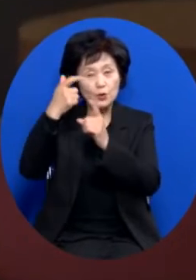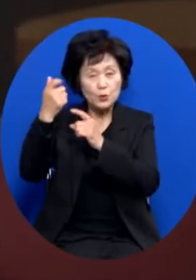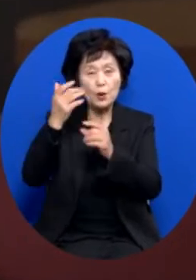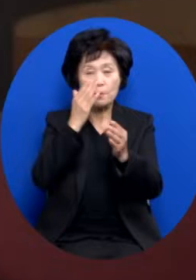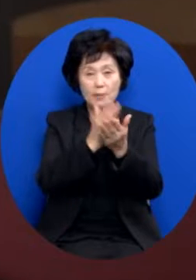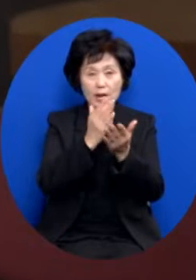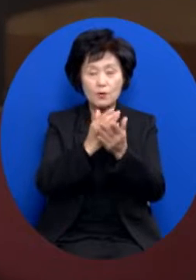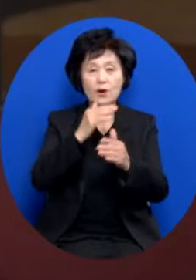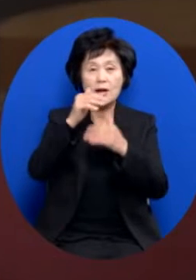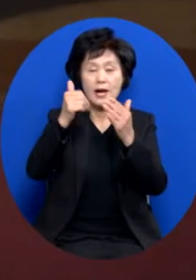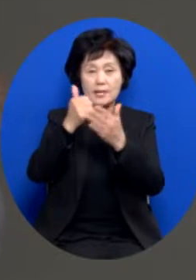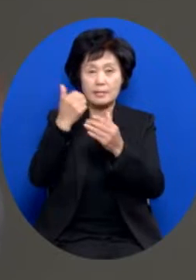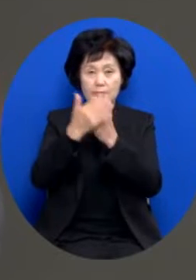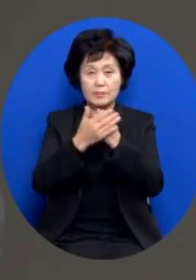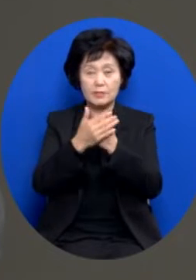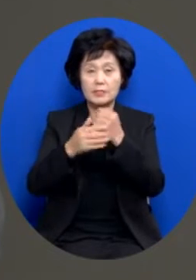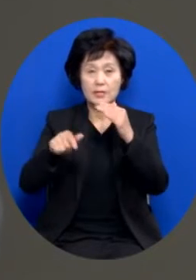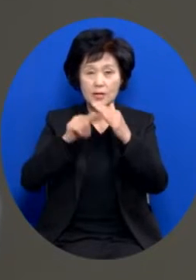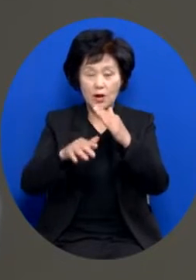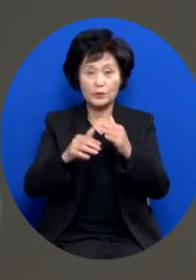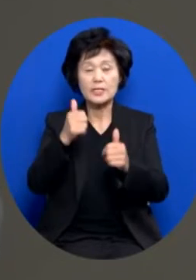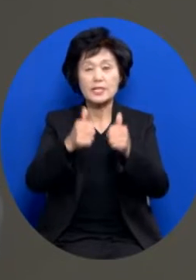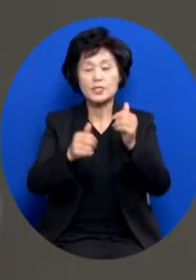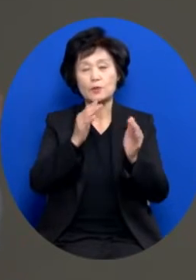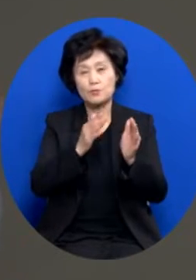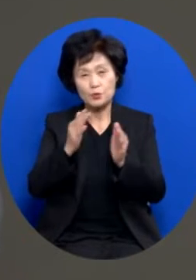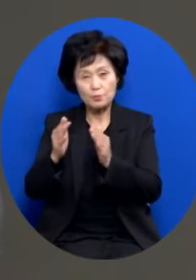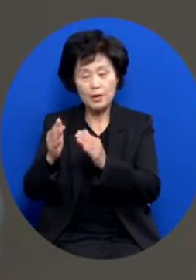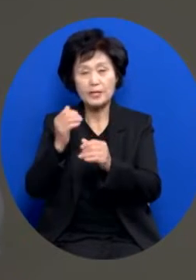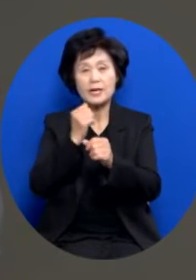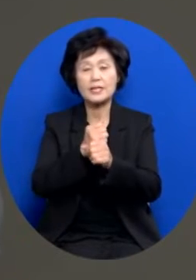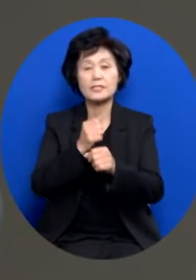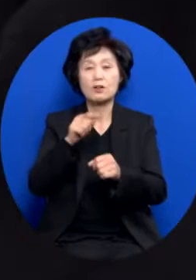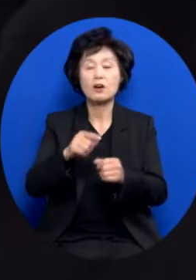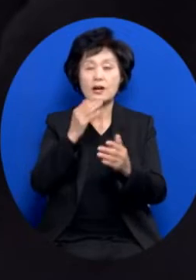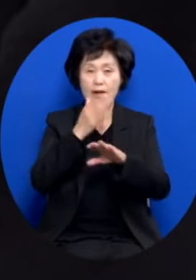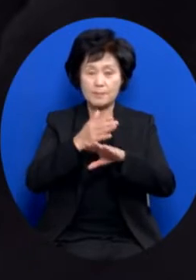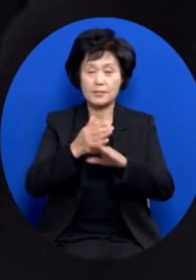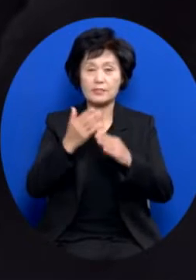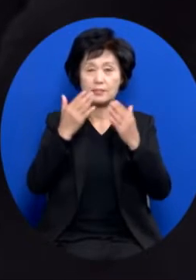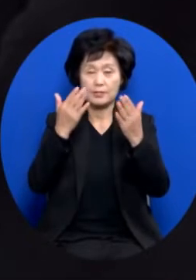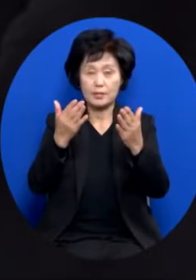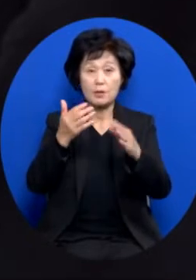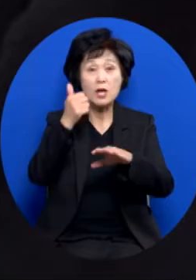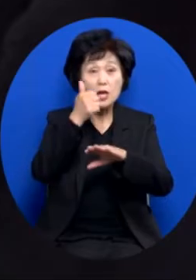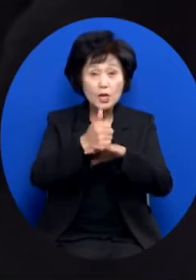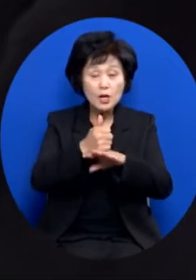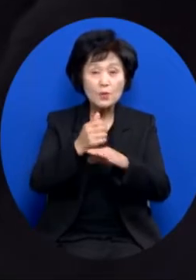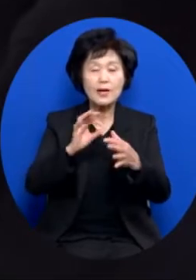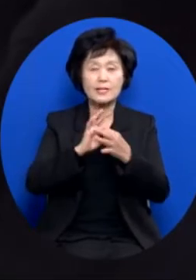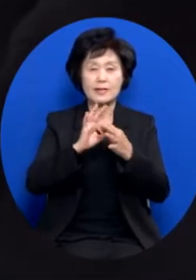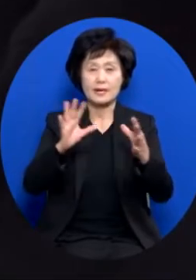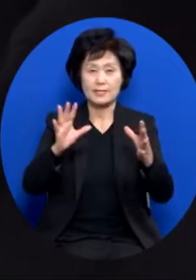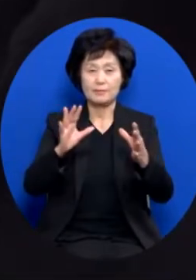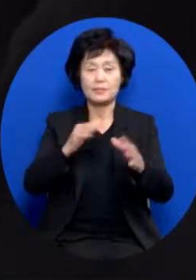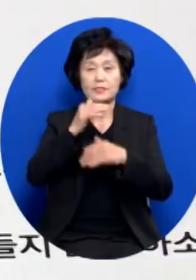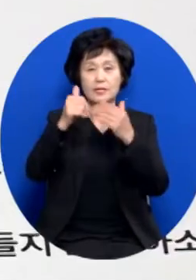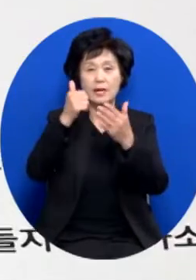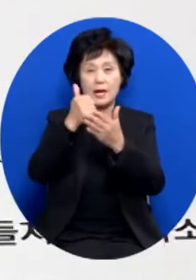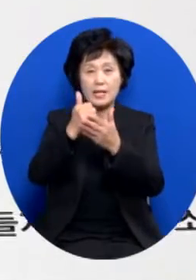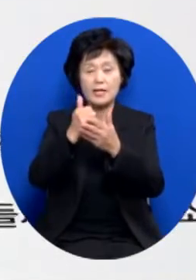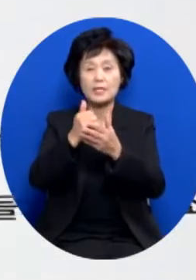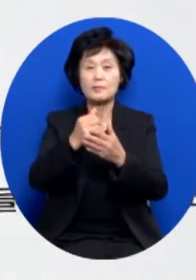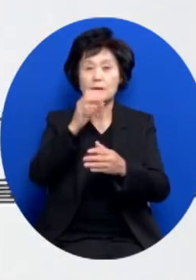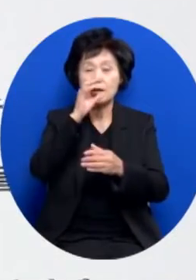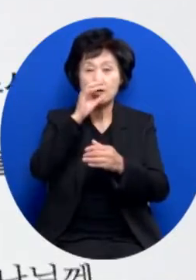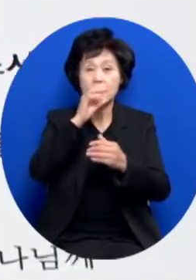온전히 하나님 은혜 가운데 수능을 준비하게 하심에 감사, 그리고 결과와 관계없이 하나님이